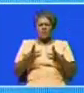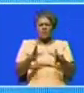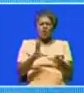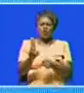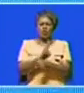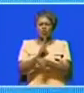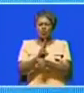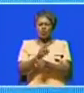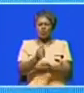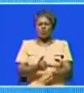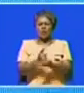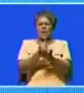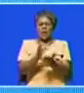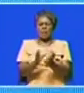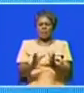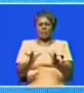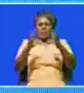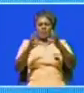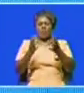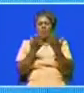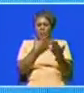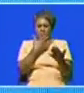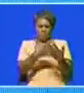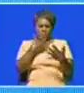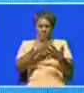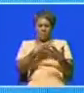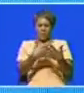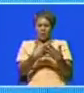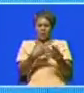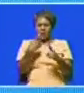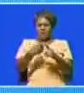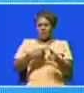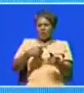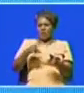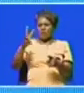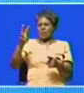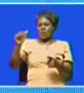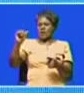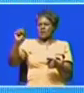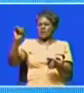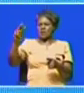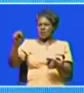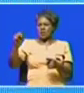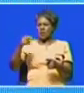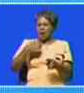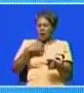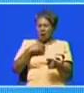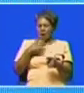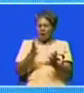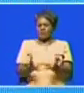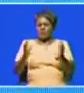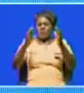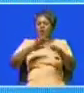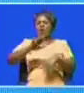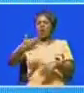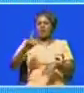msaada wa mitungi ya oksijeni ili kuhakikisha anapumua. Kijana huyo kutoka kaunti ya Uasin Gishu hulazimika kuwa na gesi hiyo kila